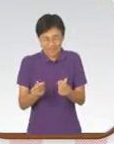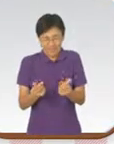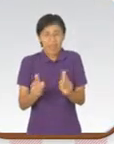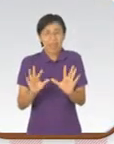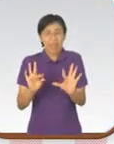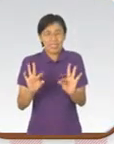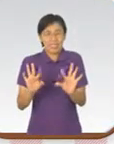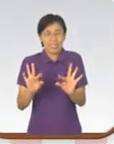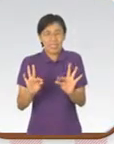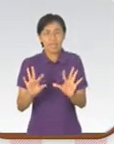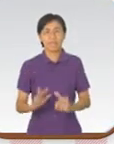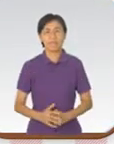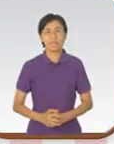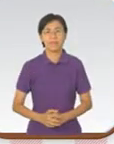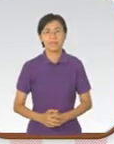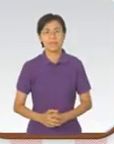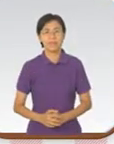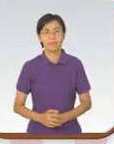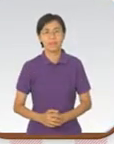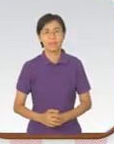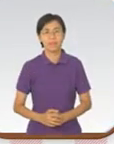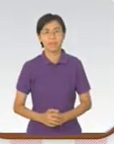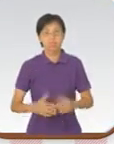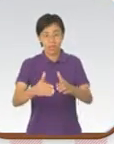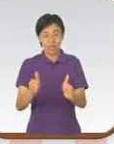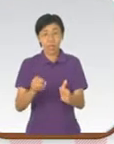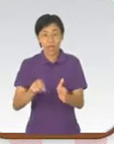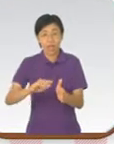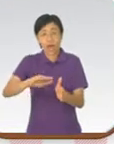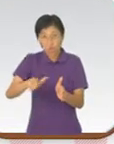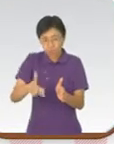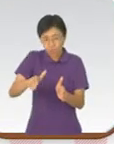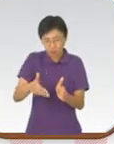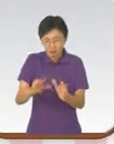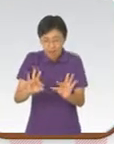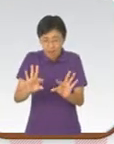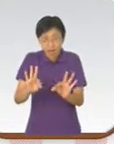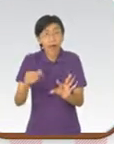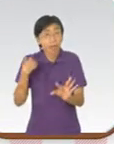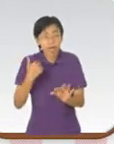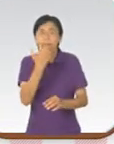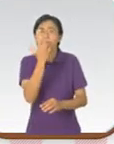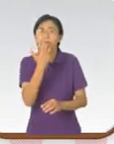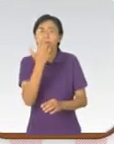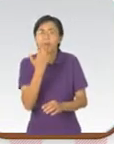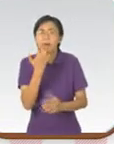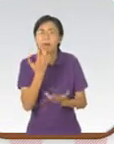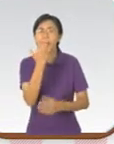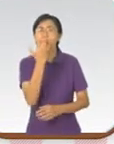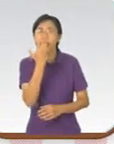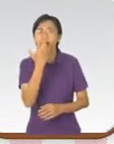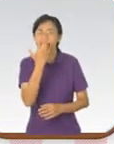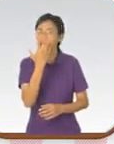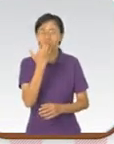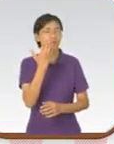มากขึ้นนะคะตรงนี้ให้เราเช็คความหนืดด้วยเพราะว่าเผือกแต่ละหัวเนี่ยมันมีความหนื